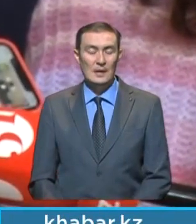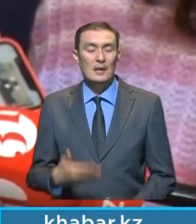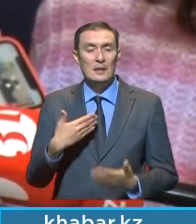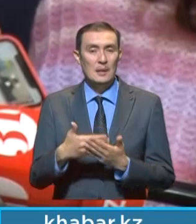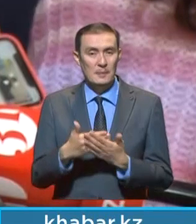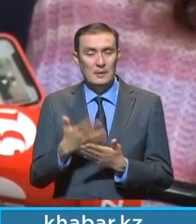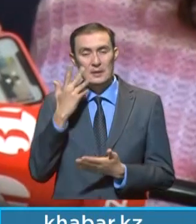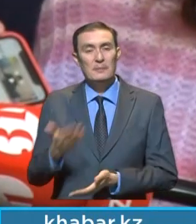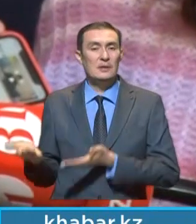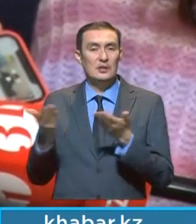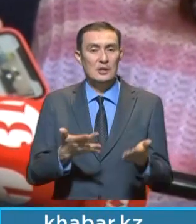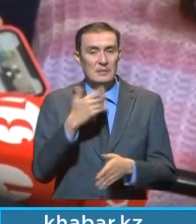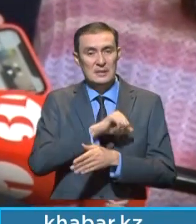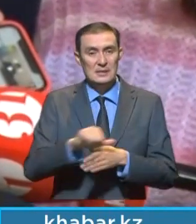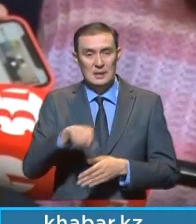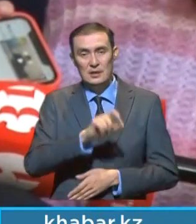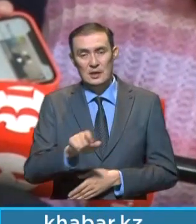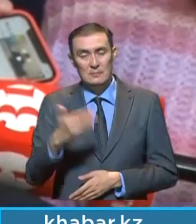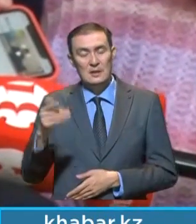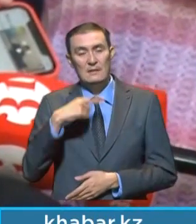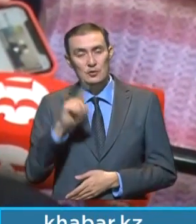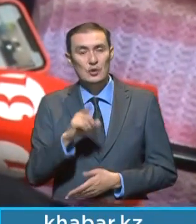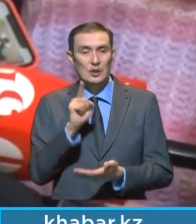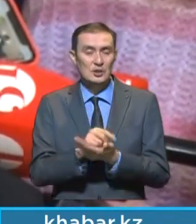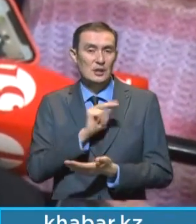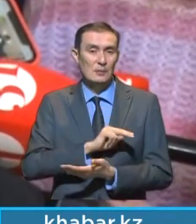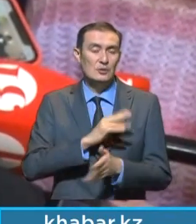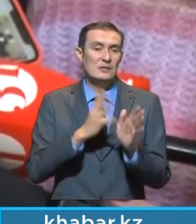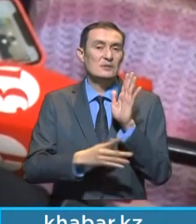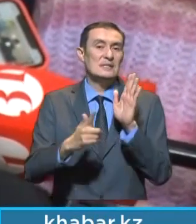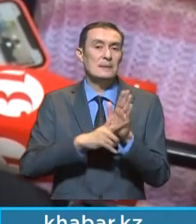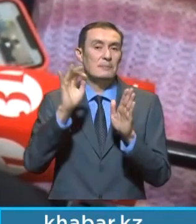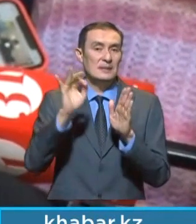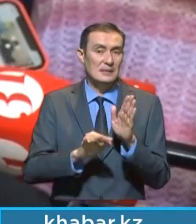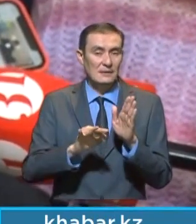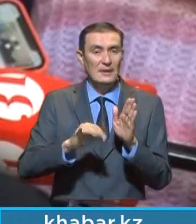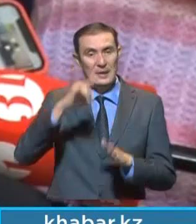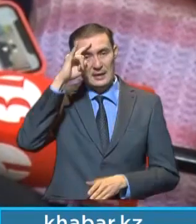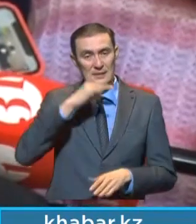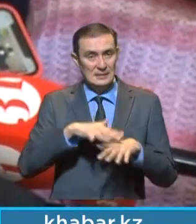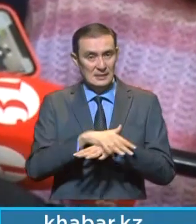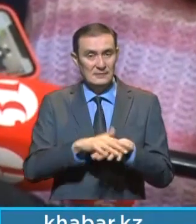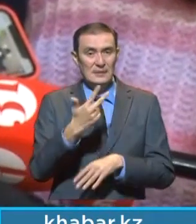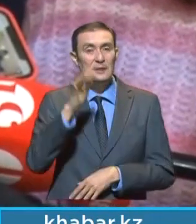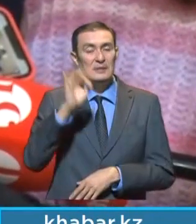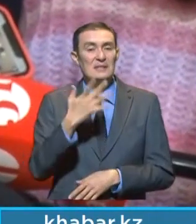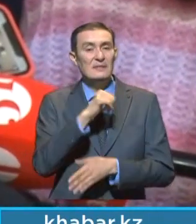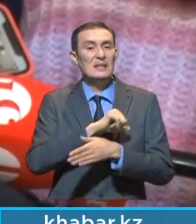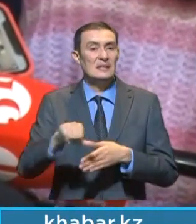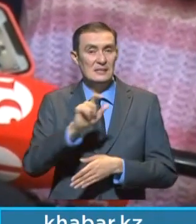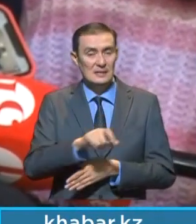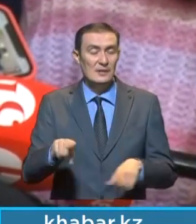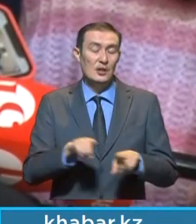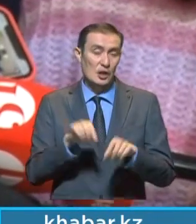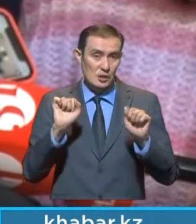Например, когда мы приглашаем иностранных граждан, мы им говорим, здесь должны работать 97% казахстанцев и 3% иностранцев. Точно